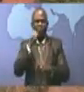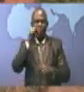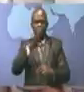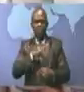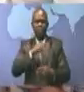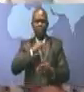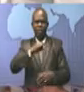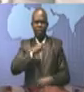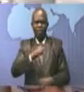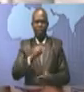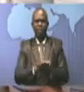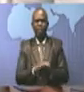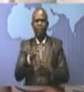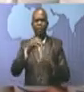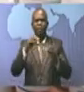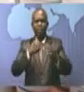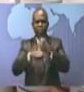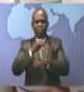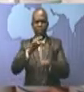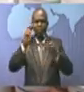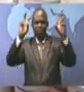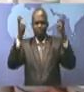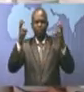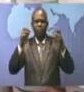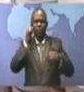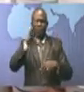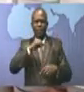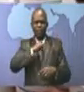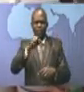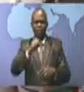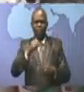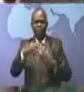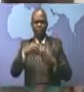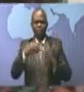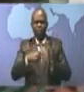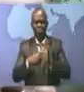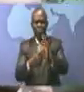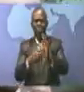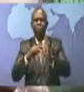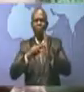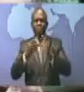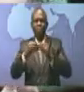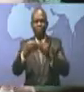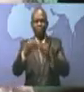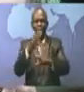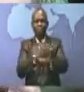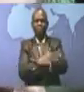été célébrée sous le thème Bakenyirarugamba prenons le devant pour les travaux de développement du pays.